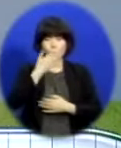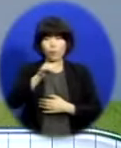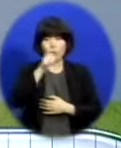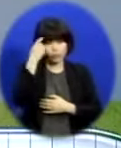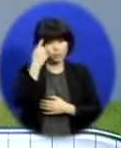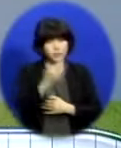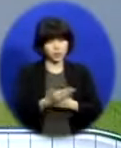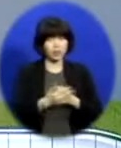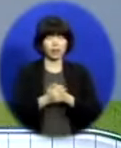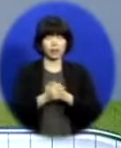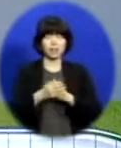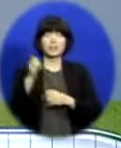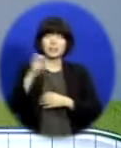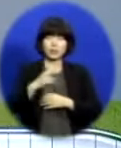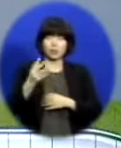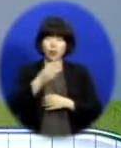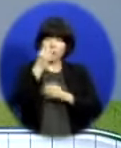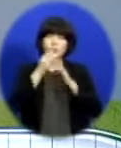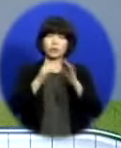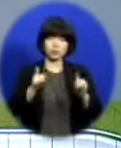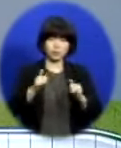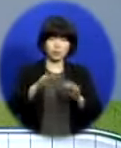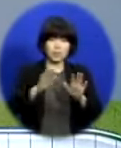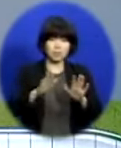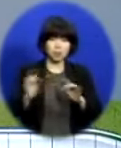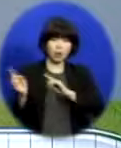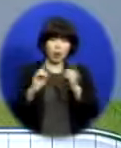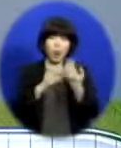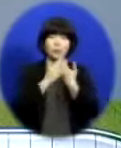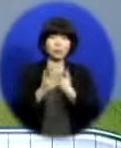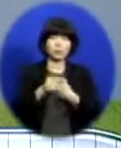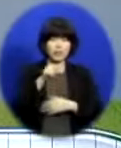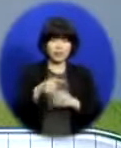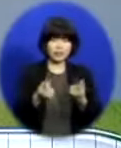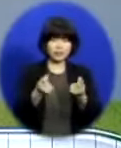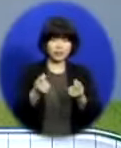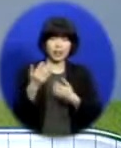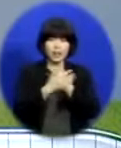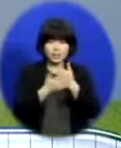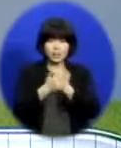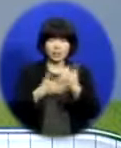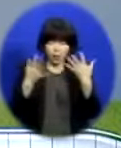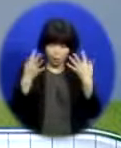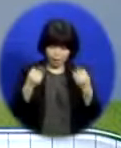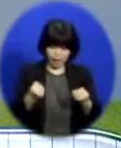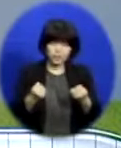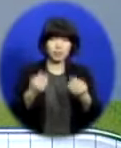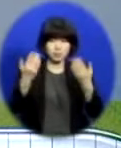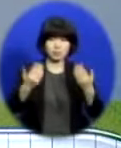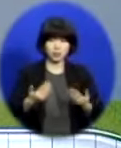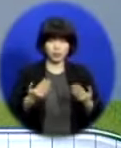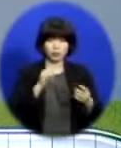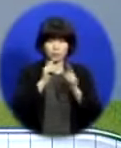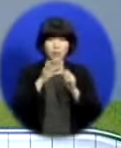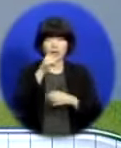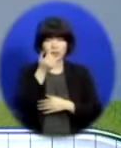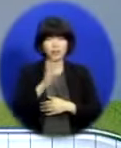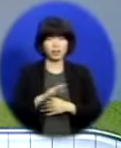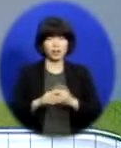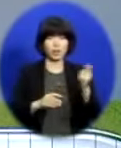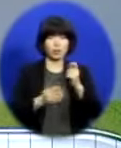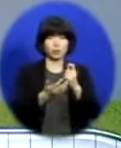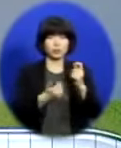가능했어요 그리고 성도님이 이번 부흥회 때 그렇게 은혜를 많이 받으셨다고 하시는데 고린도전서